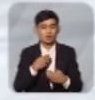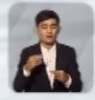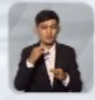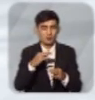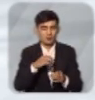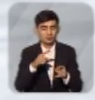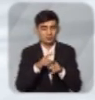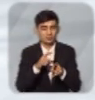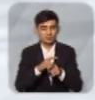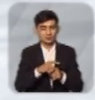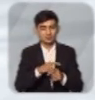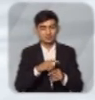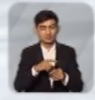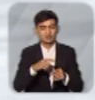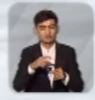байланысты